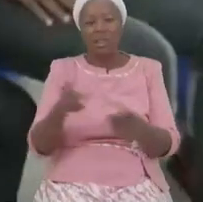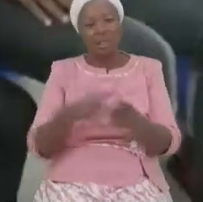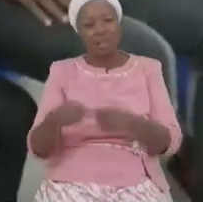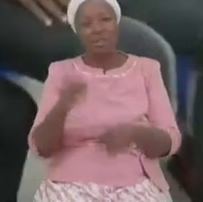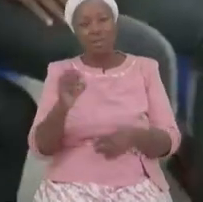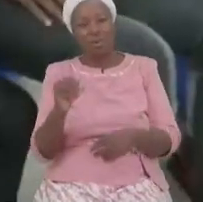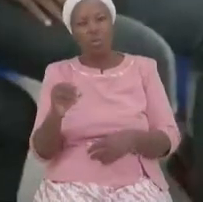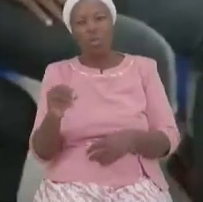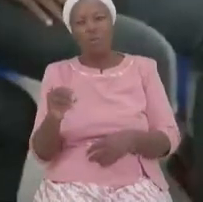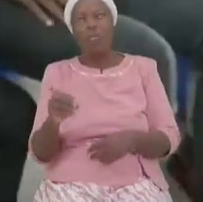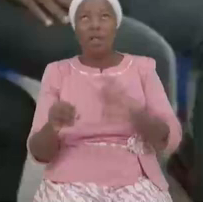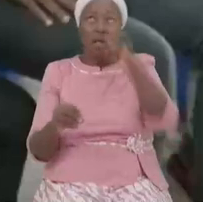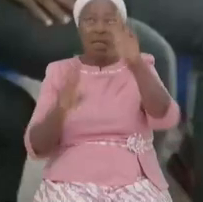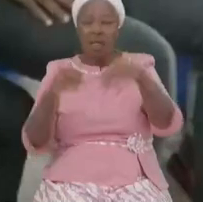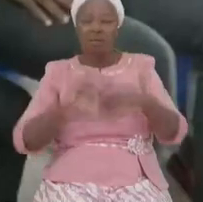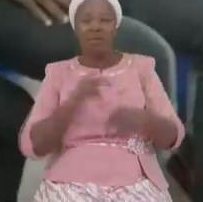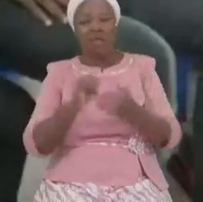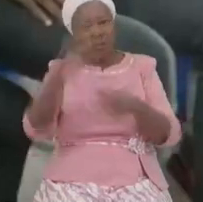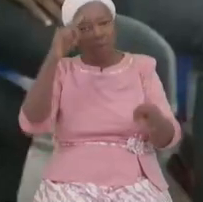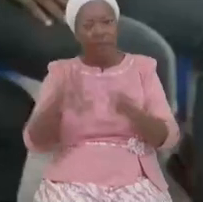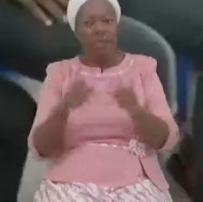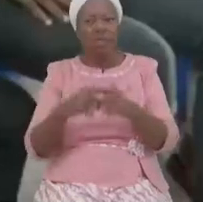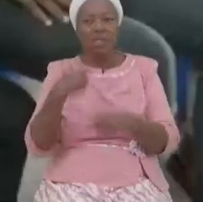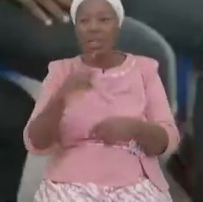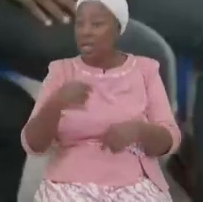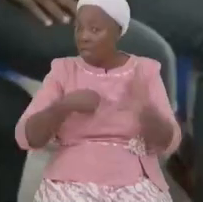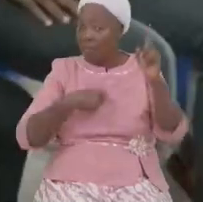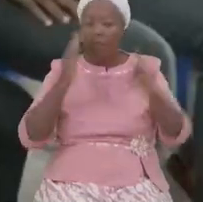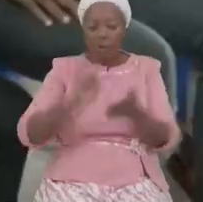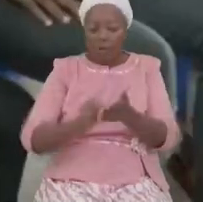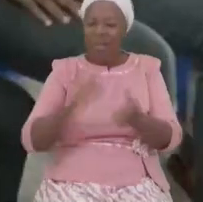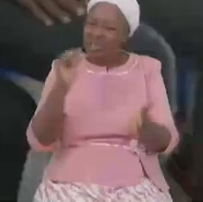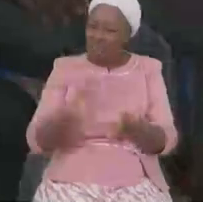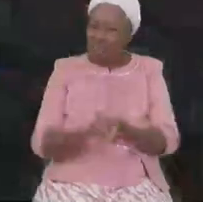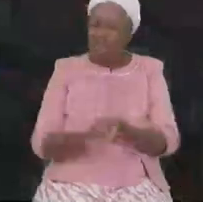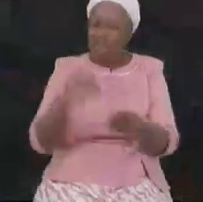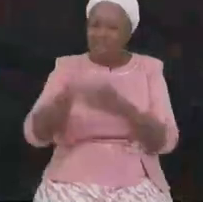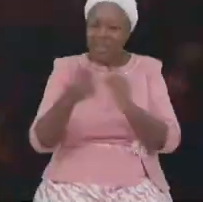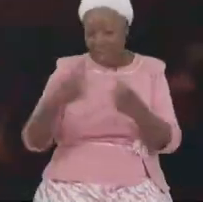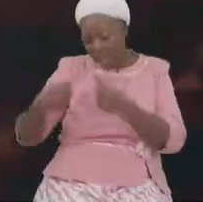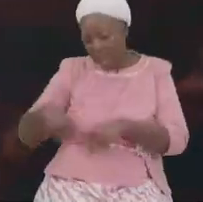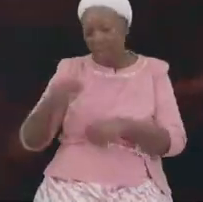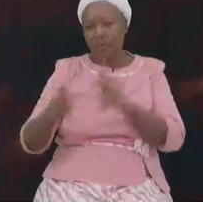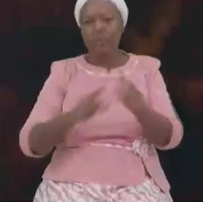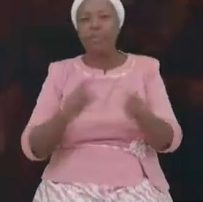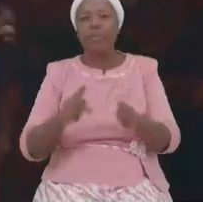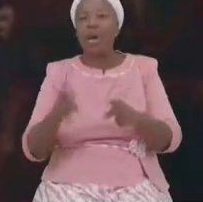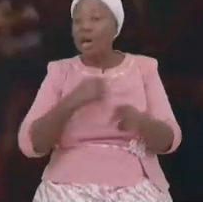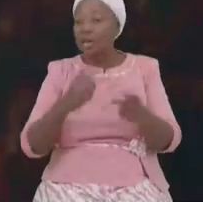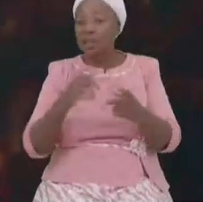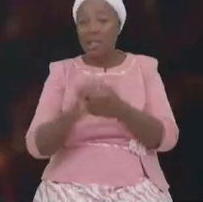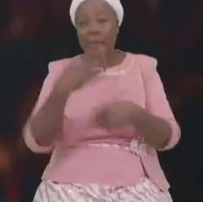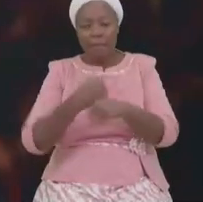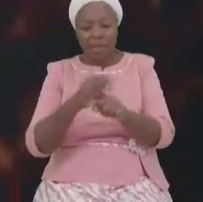donne l'alliance et il dit, j'écrirai cela dans le cœur du peuple avec qui je